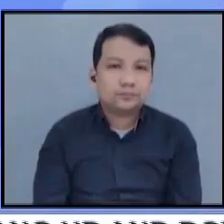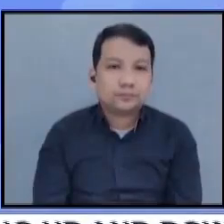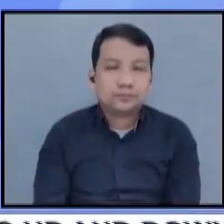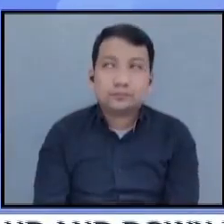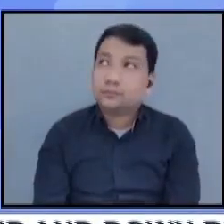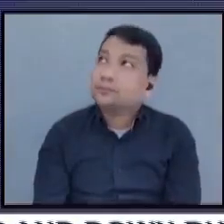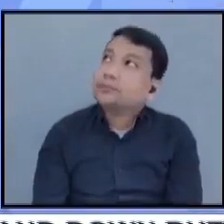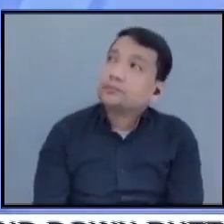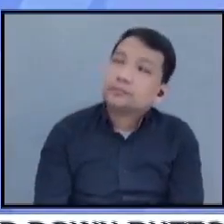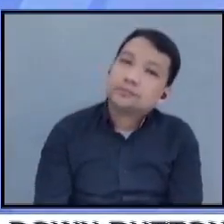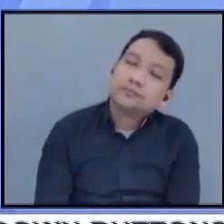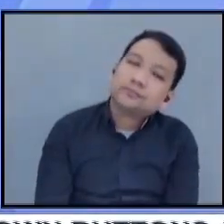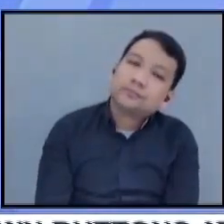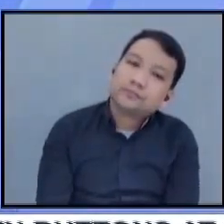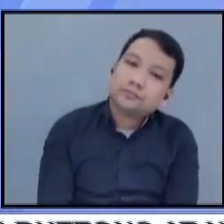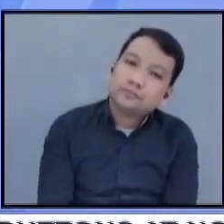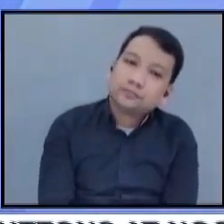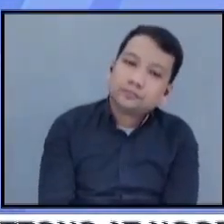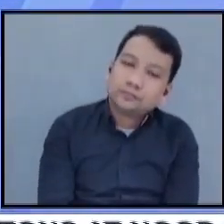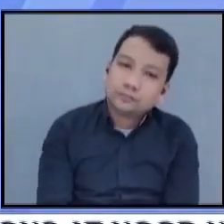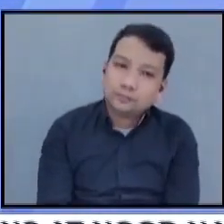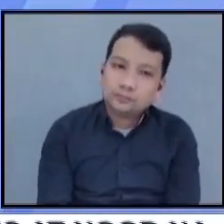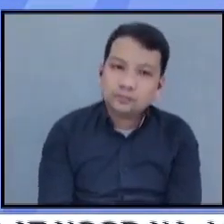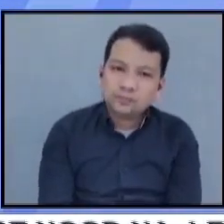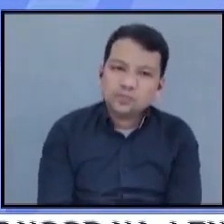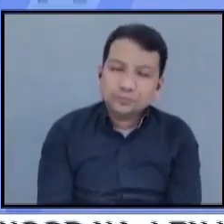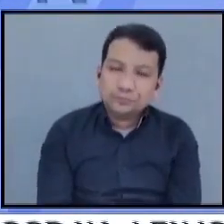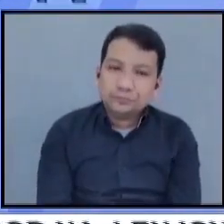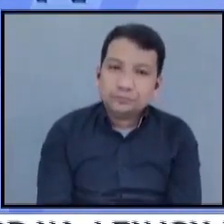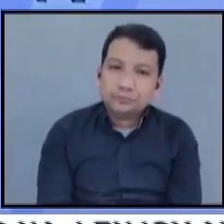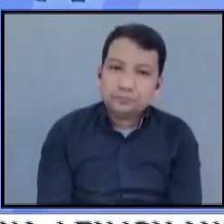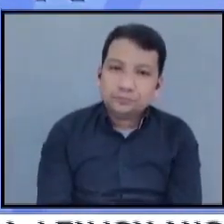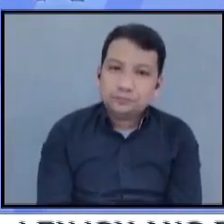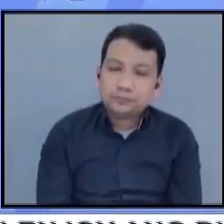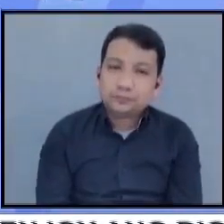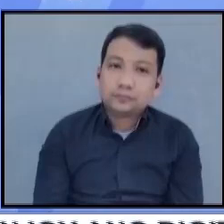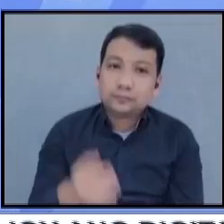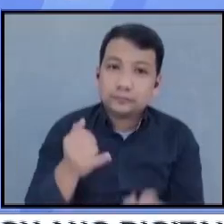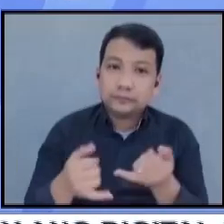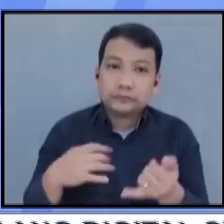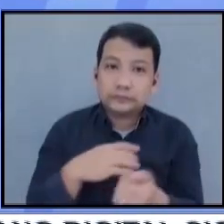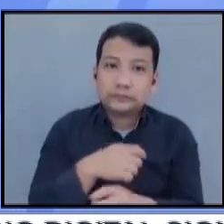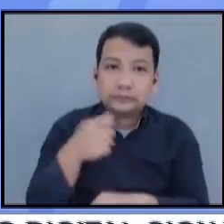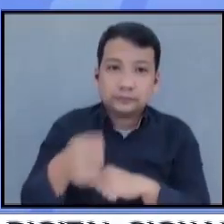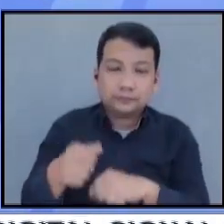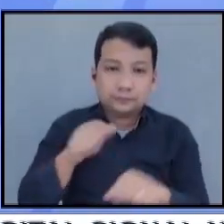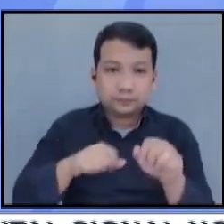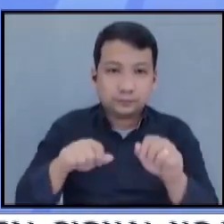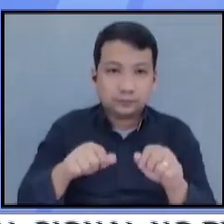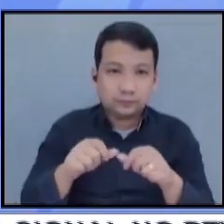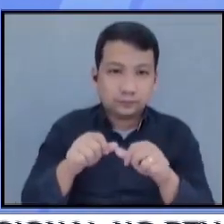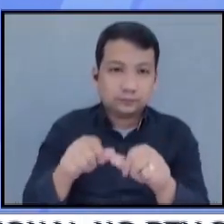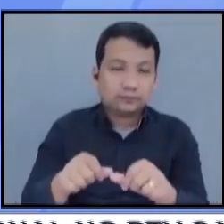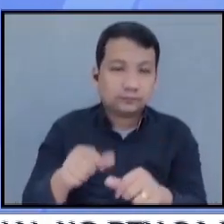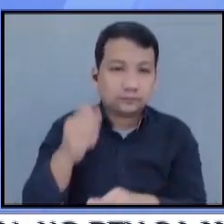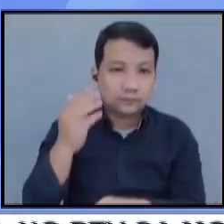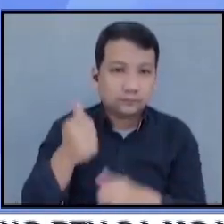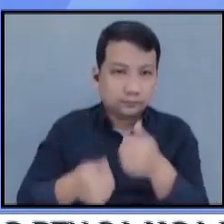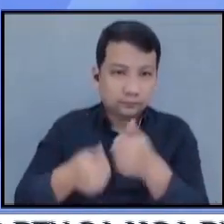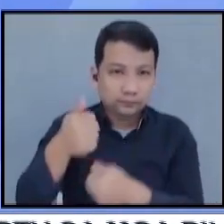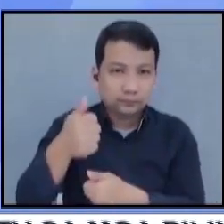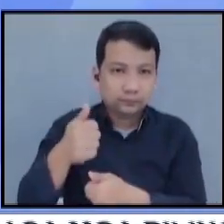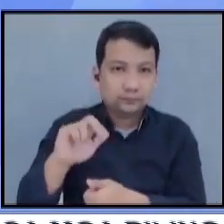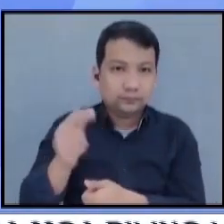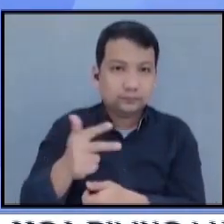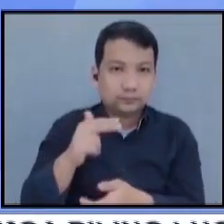Naging mabunga at maaksyon ang huling araw ng sesyon sa Kamara bago ang adjournment ng Kongreso. Naipasa na sa huling pagbasa ang